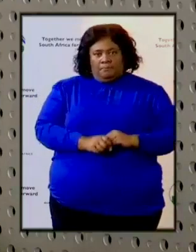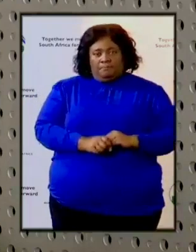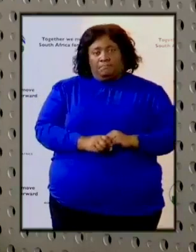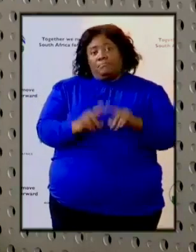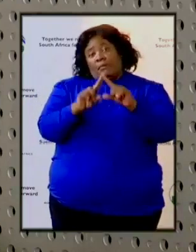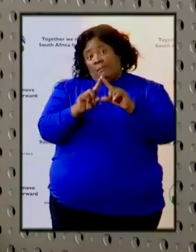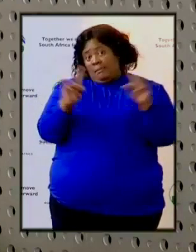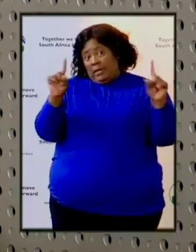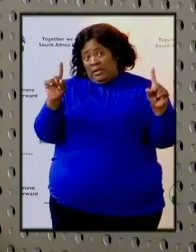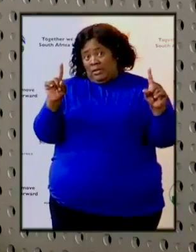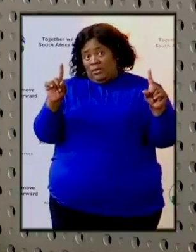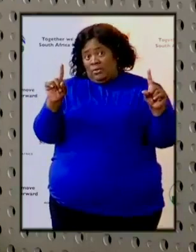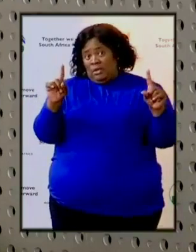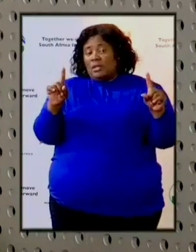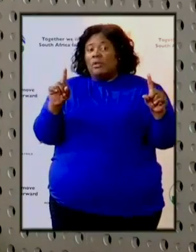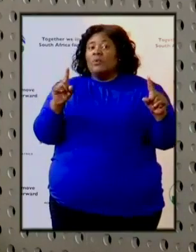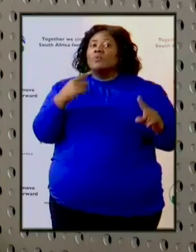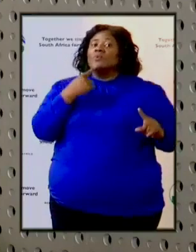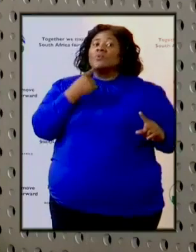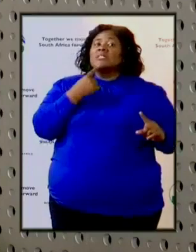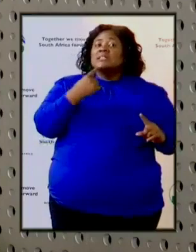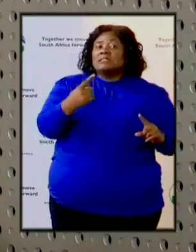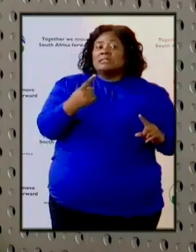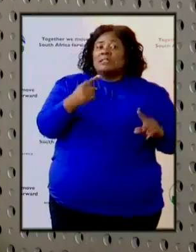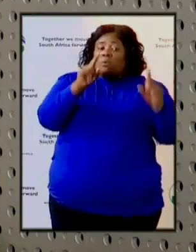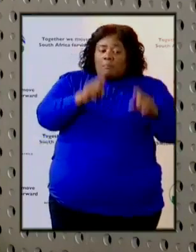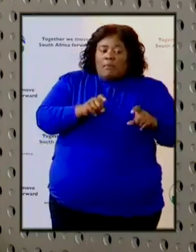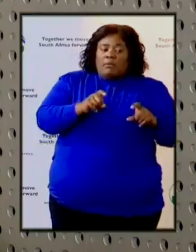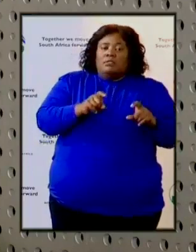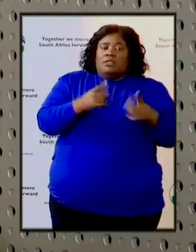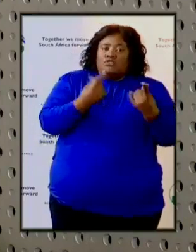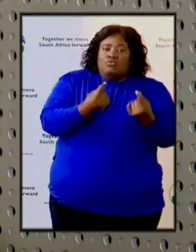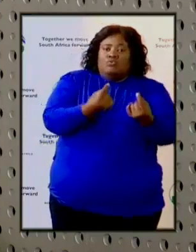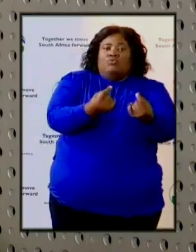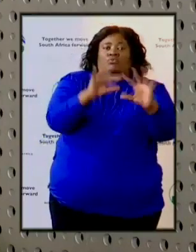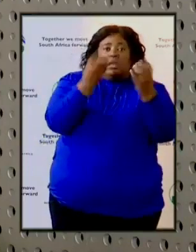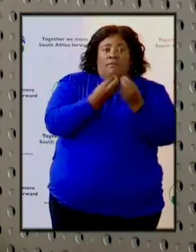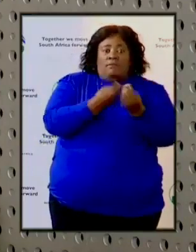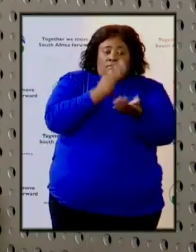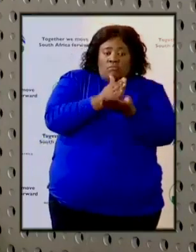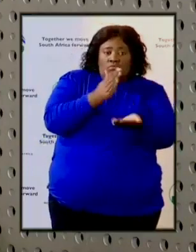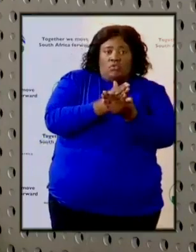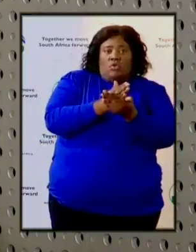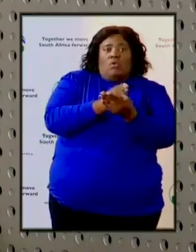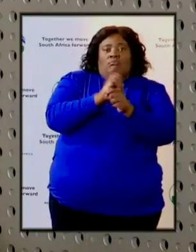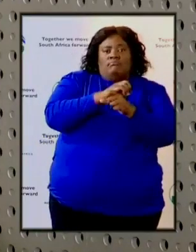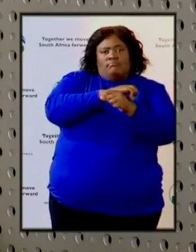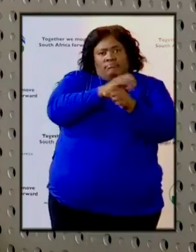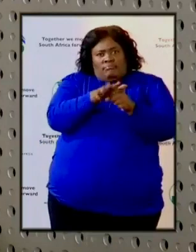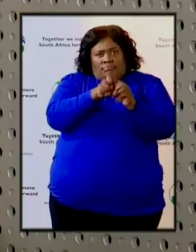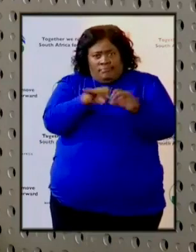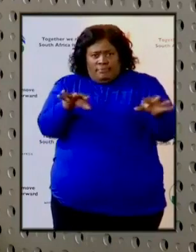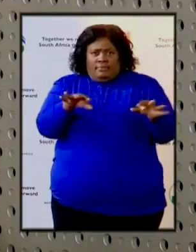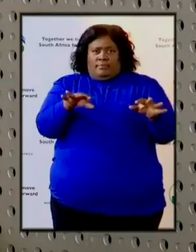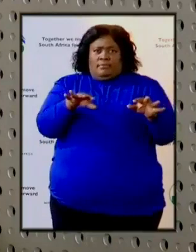Kodwa sithi kufanele ukuthi senze konke kokulwa naleli gciwane. Kodwa futhi sithi ukuvula